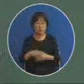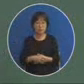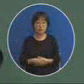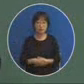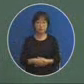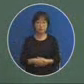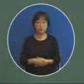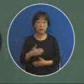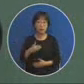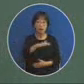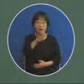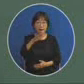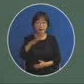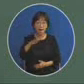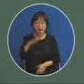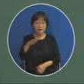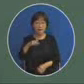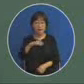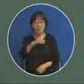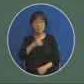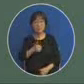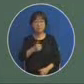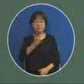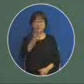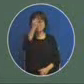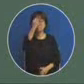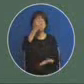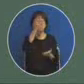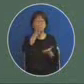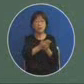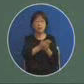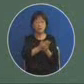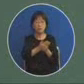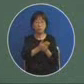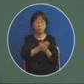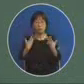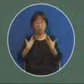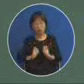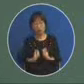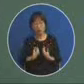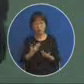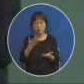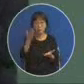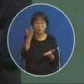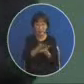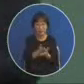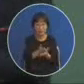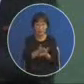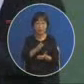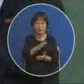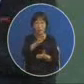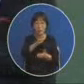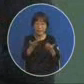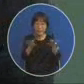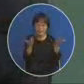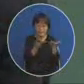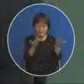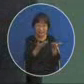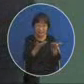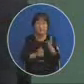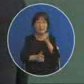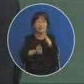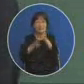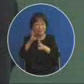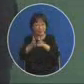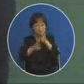말고 낙심하지도 말고 언약 정확하게 붙잡고 여러분의 산업, 직업, 학업을 그렇게 만들어야 돼요. Don't get overly excited. Don't even get discouraged. Hold